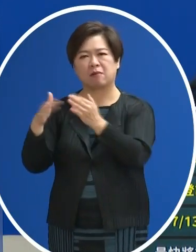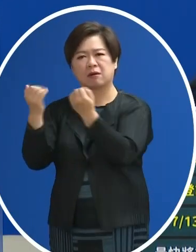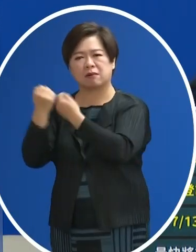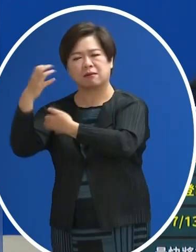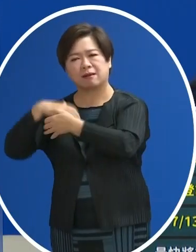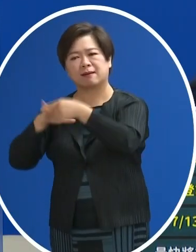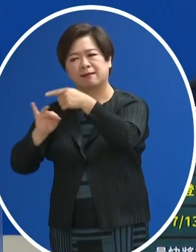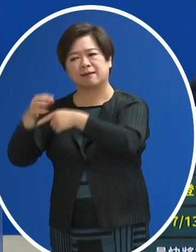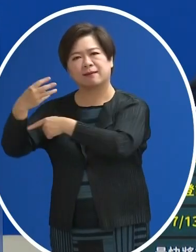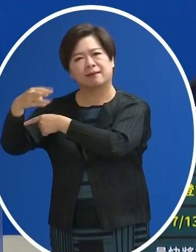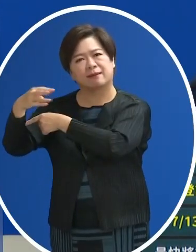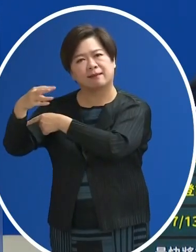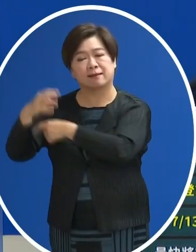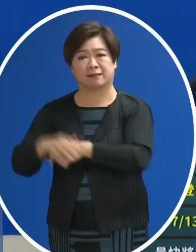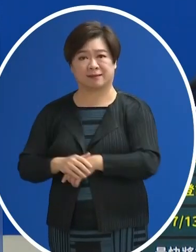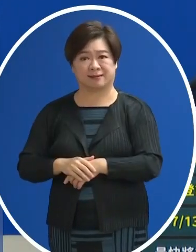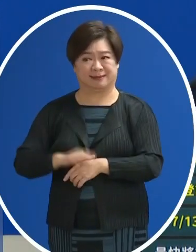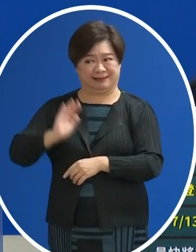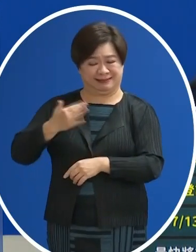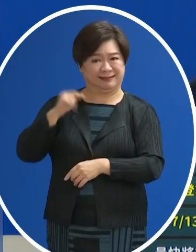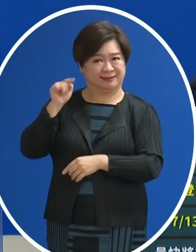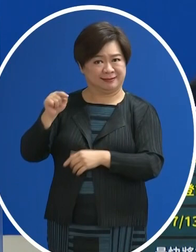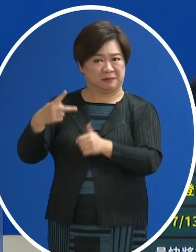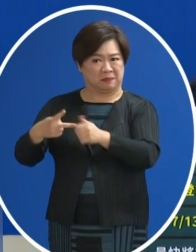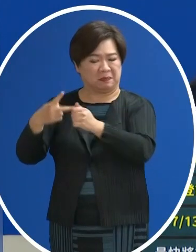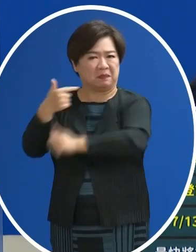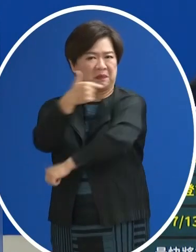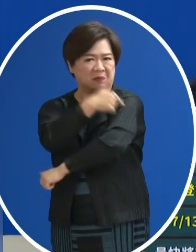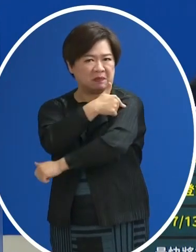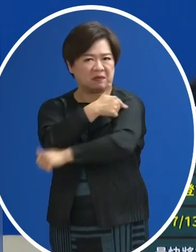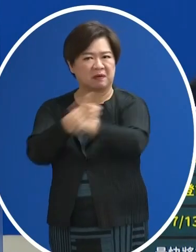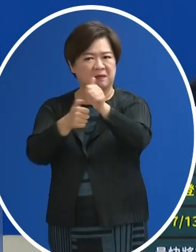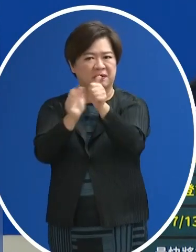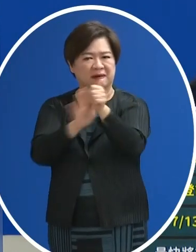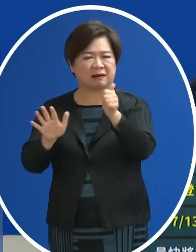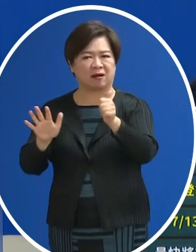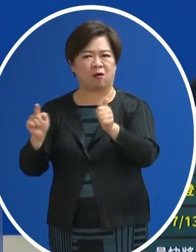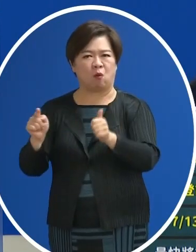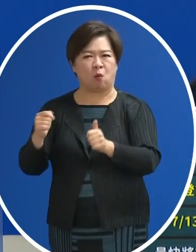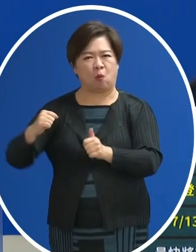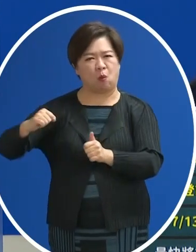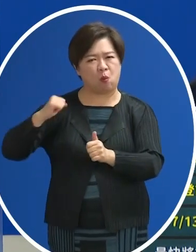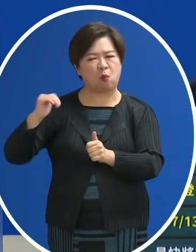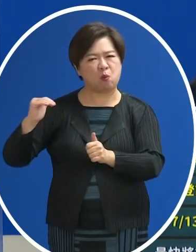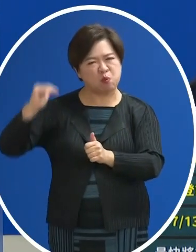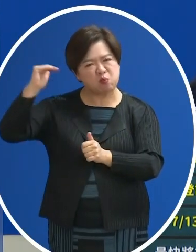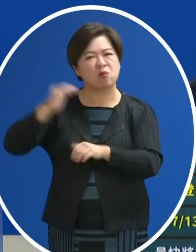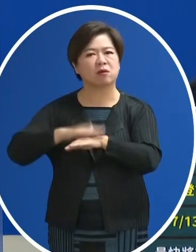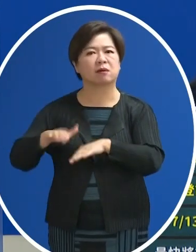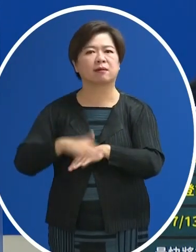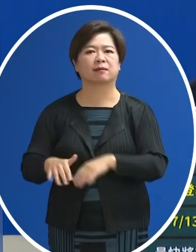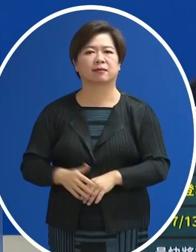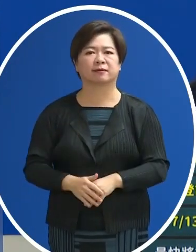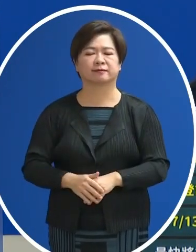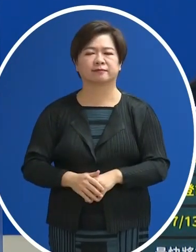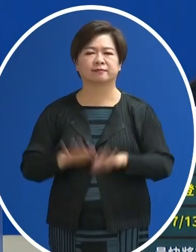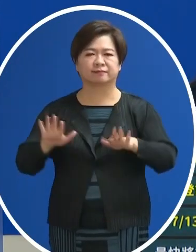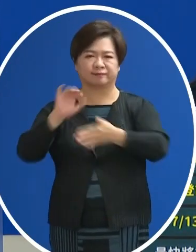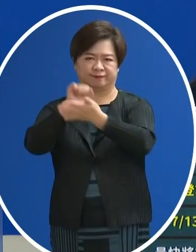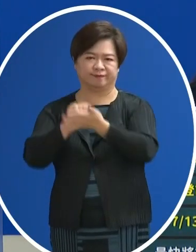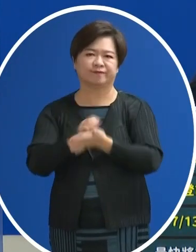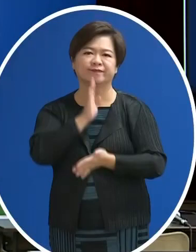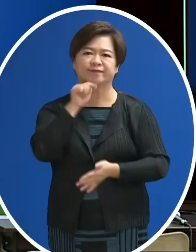大概是 3%。那听说 Moderna 的第二剂的副作用会比第一剂会比较高这大概是目前的一个状